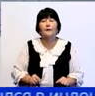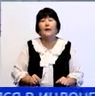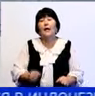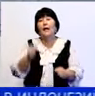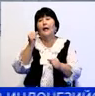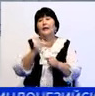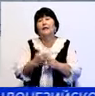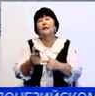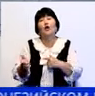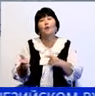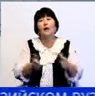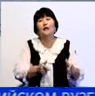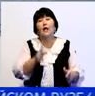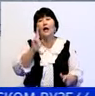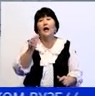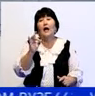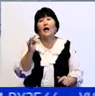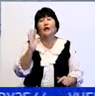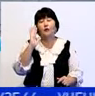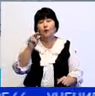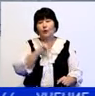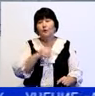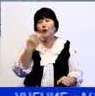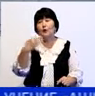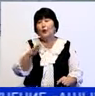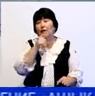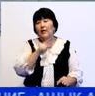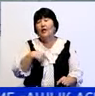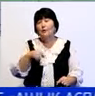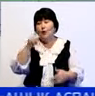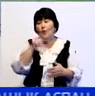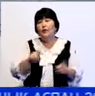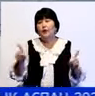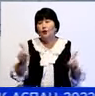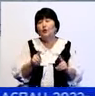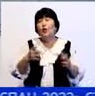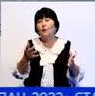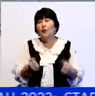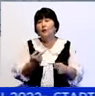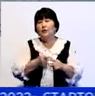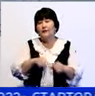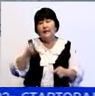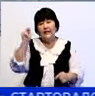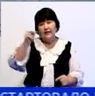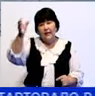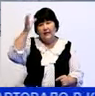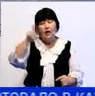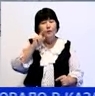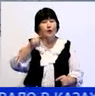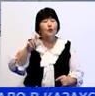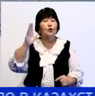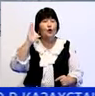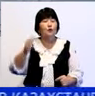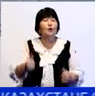Центр по подготовке кари будет работать сотни лет. Мы уверены, что получившие здесь знания молодые люди